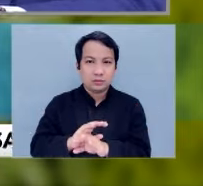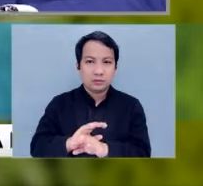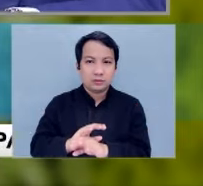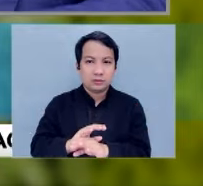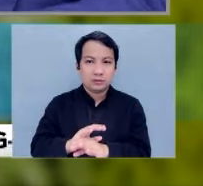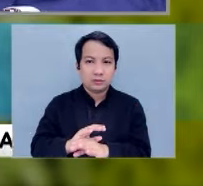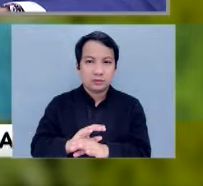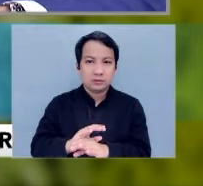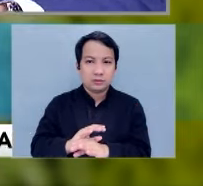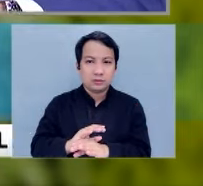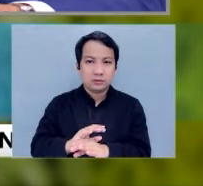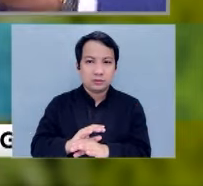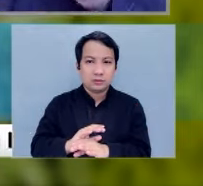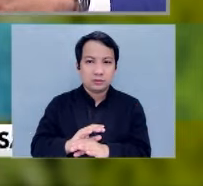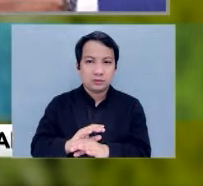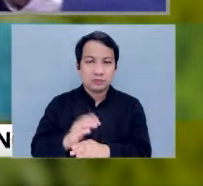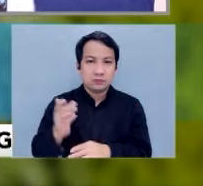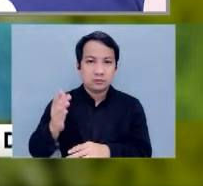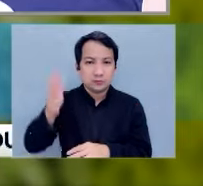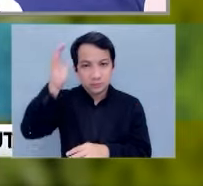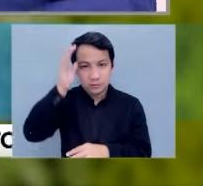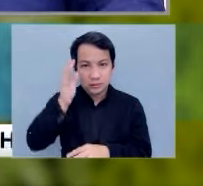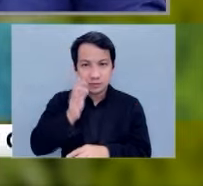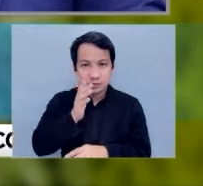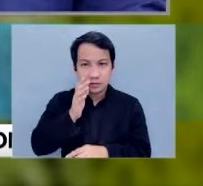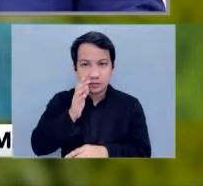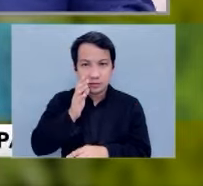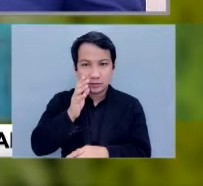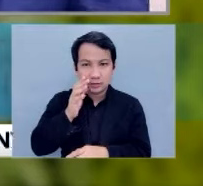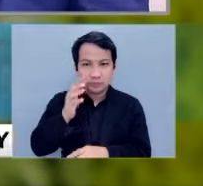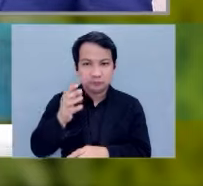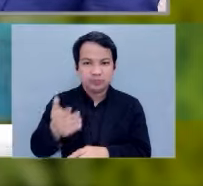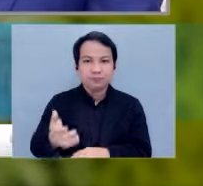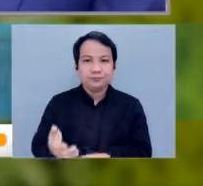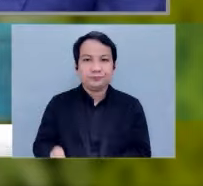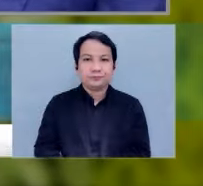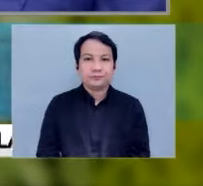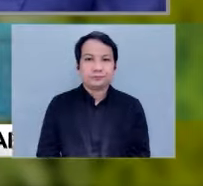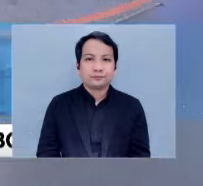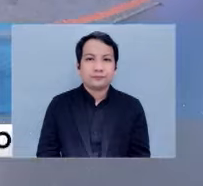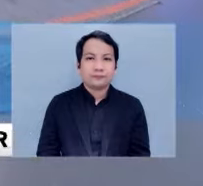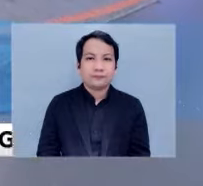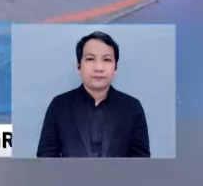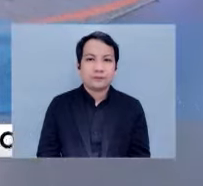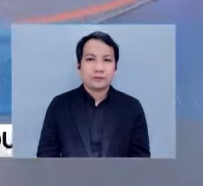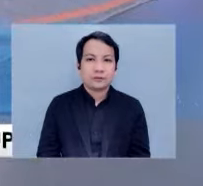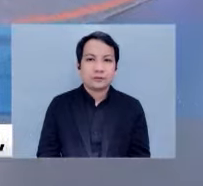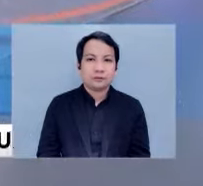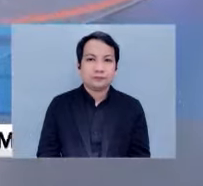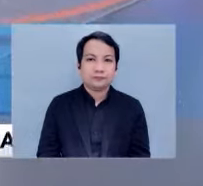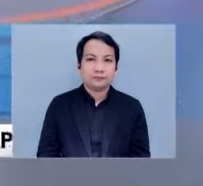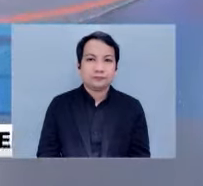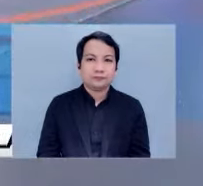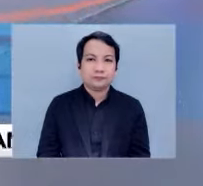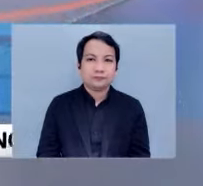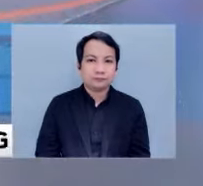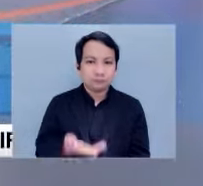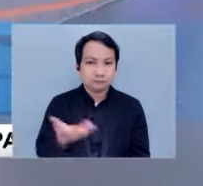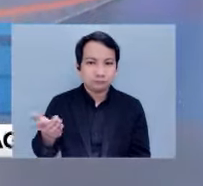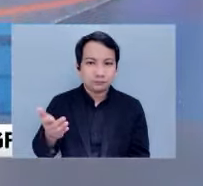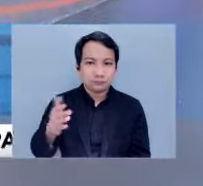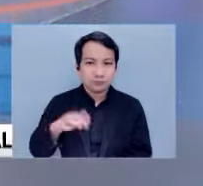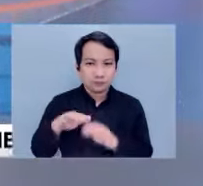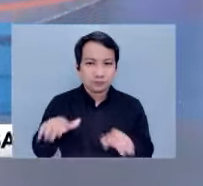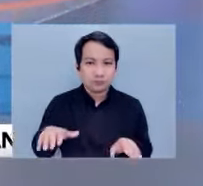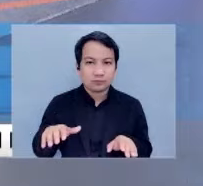kukunin na may parents talagang tatao doon, babayaran ng gobyerno. Attorney, kanin, balikan ko lang yung halimbawa, merong mga kamag-anak naman, technically